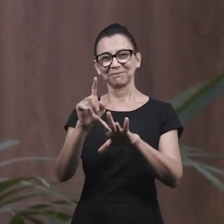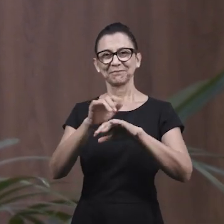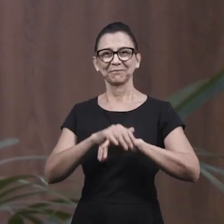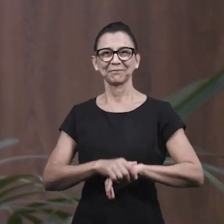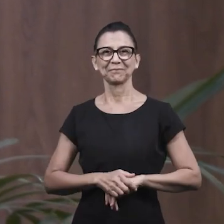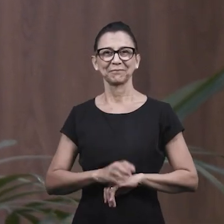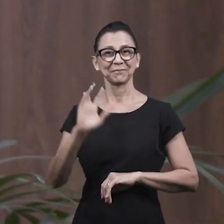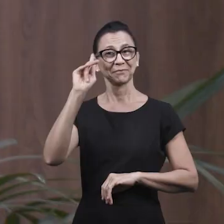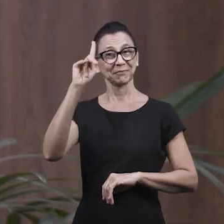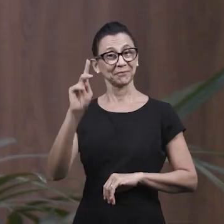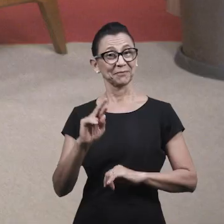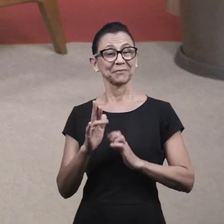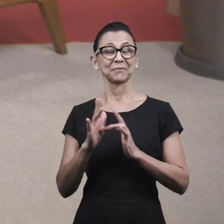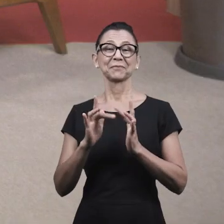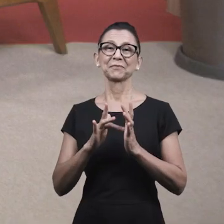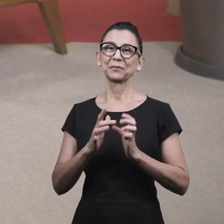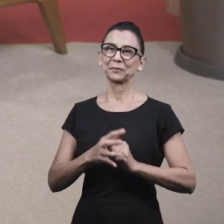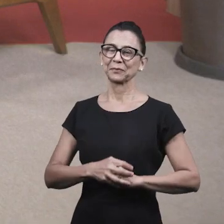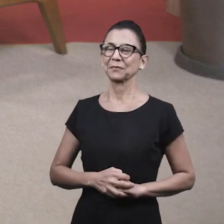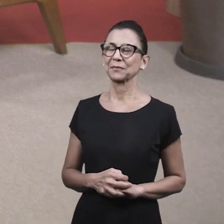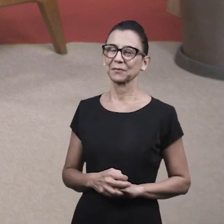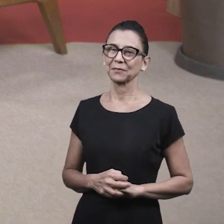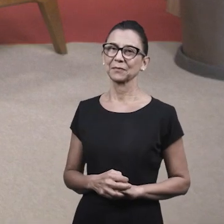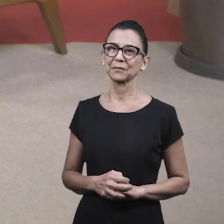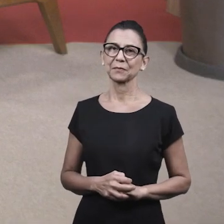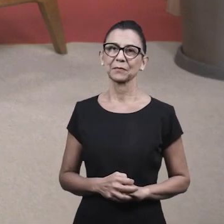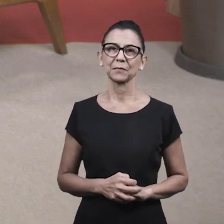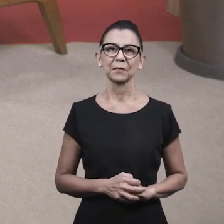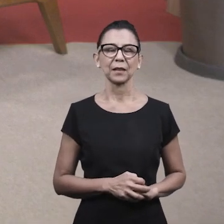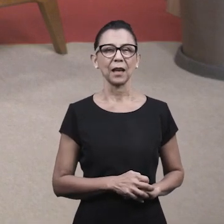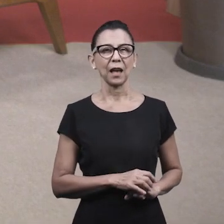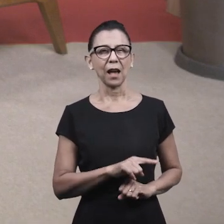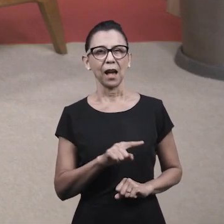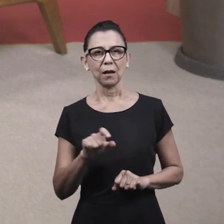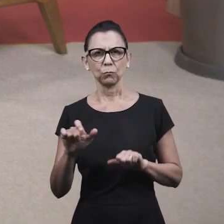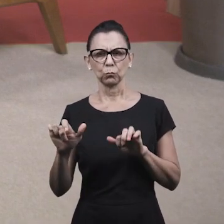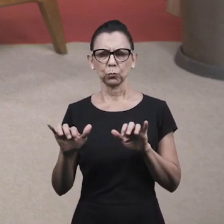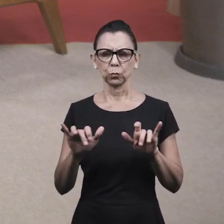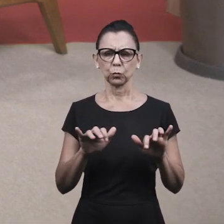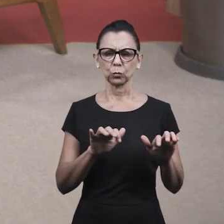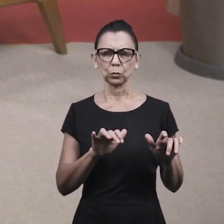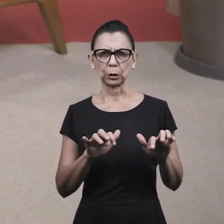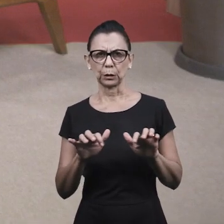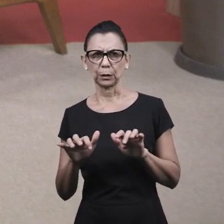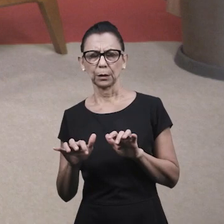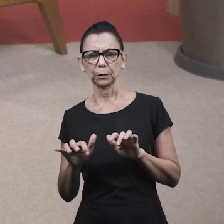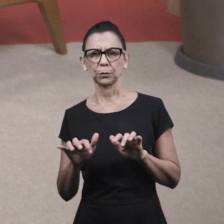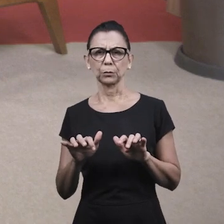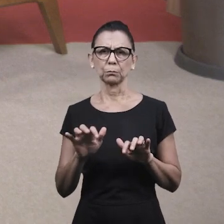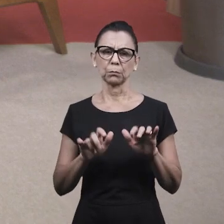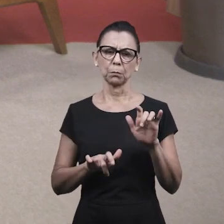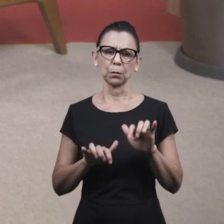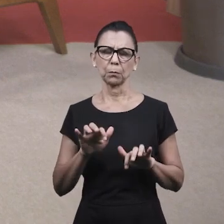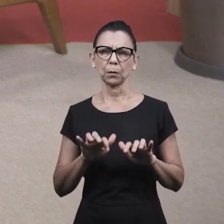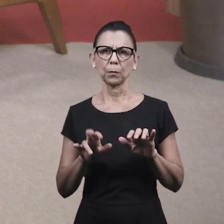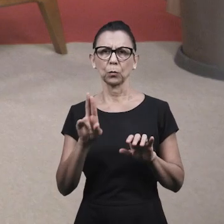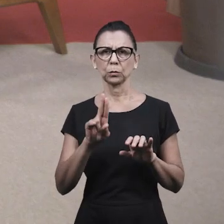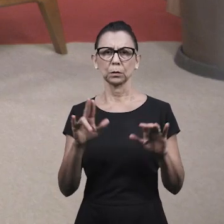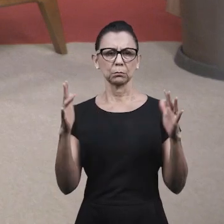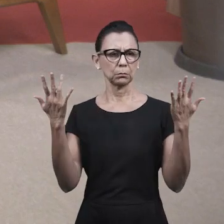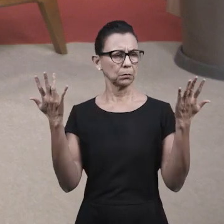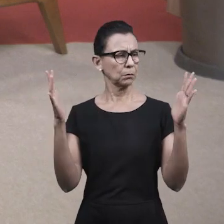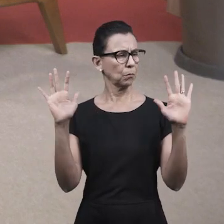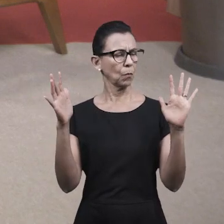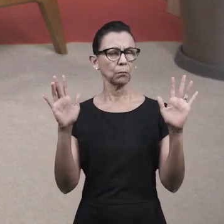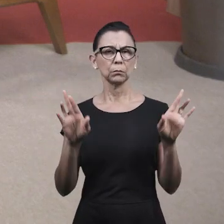Seigneur Jésus. Quand nous jouons le clavier ou le piano, nous utilisons les deux mains de manière